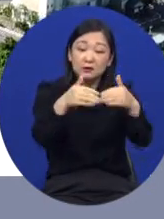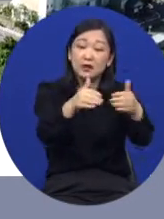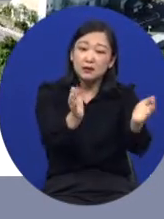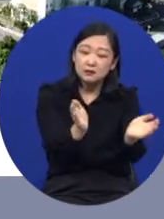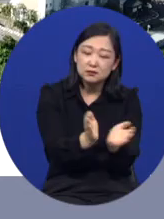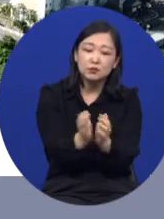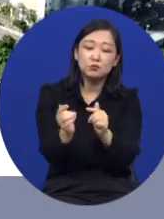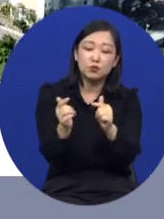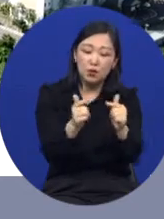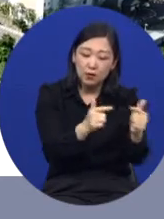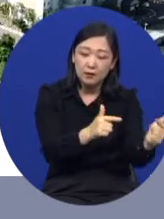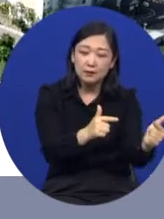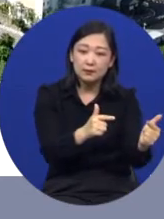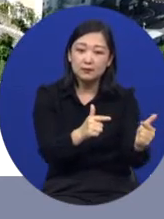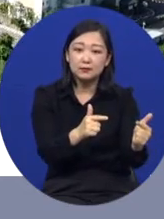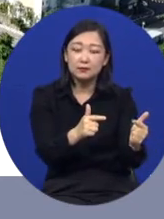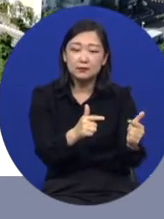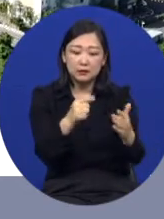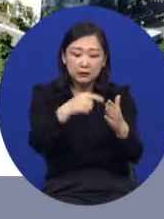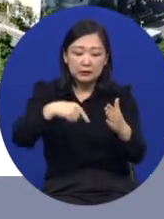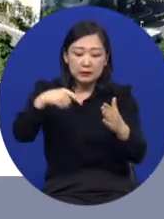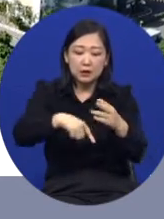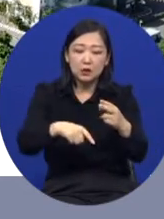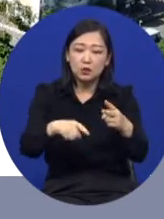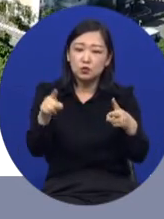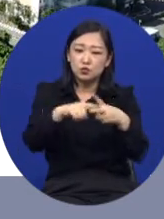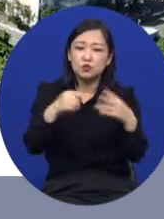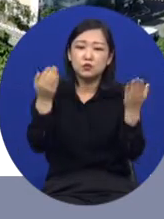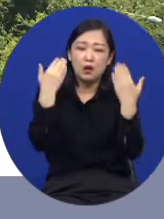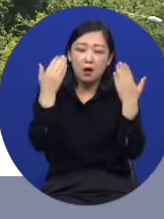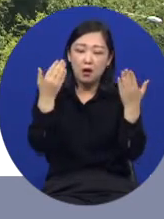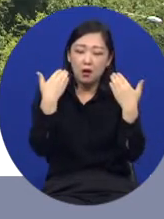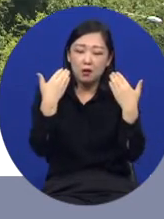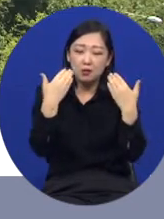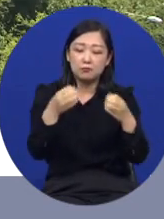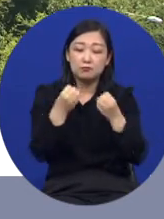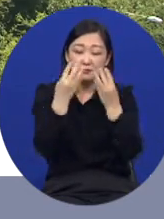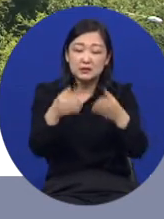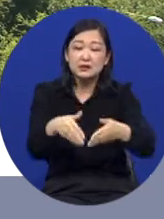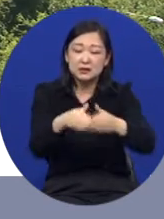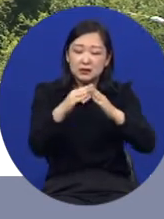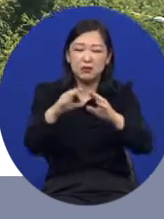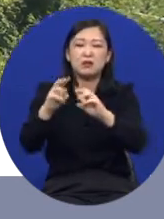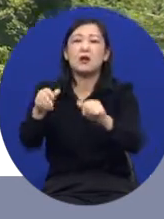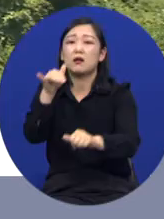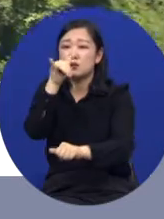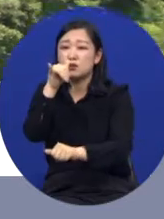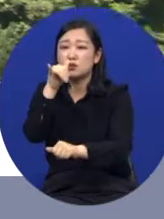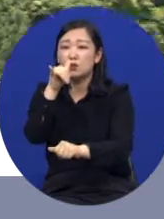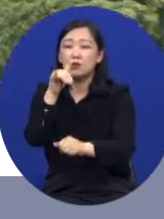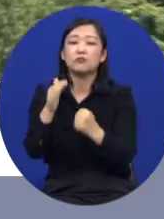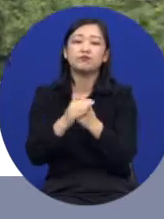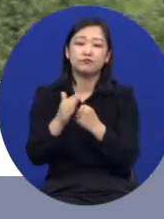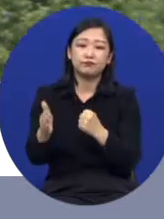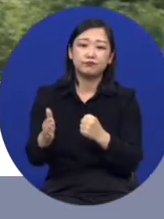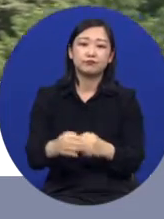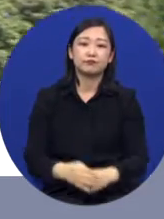공약이었습니다. 근데 첨단과학단지 내 초등학교, 이건 신설입니다. 부지가 있기 때문에. 예, 부지가 있기